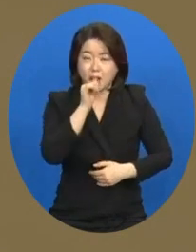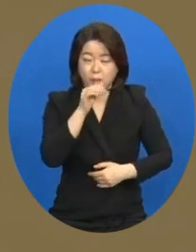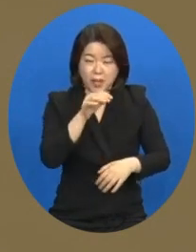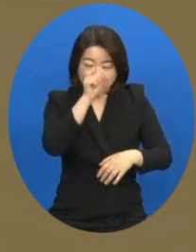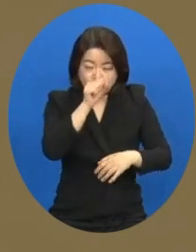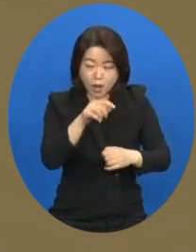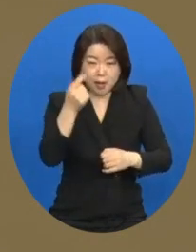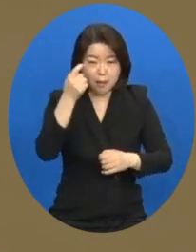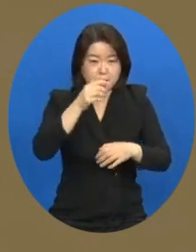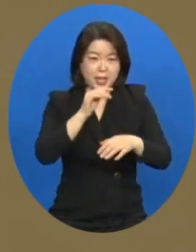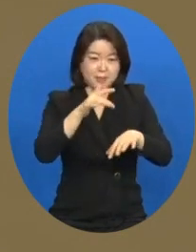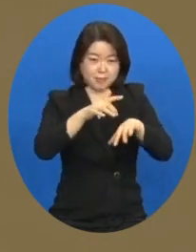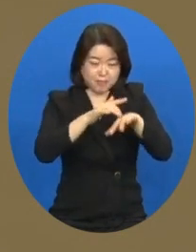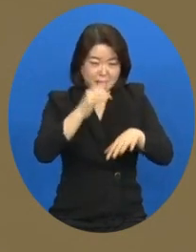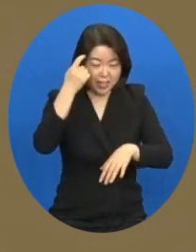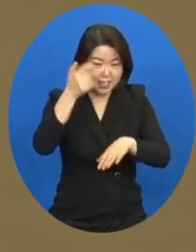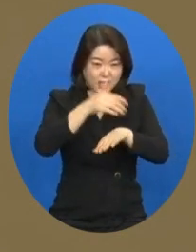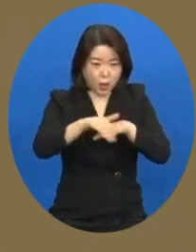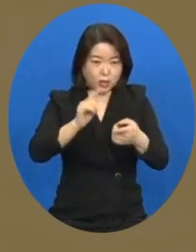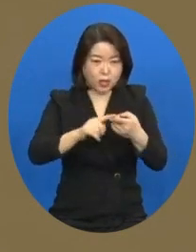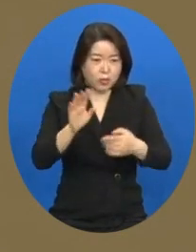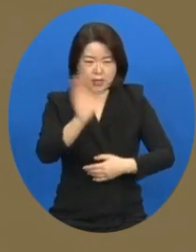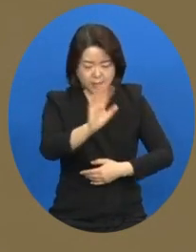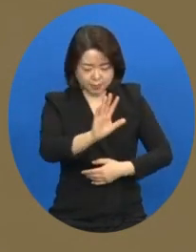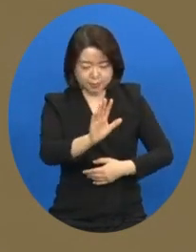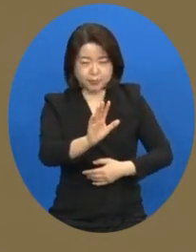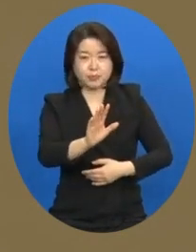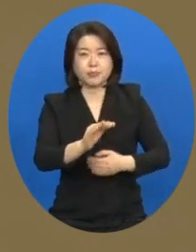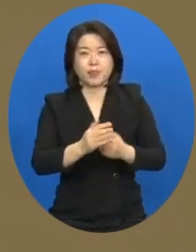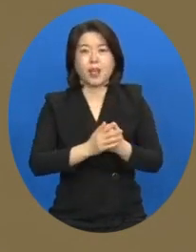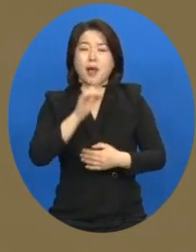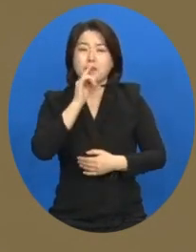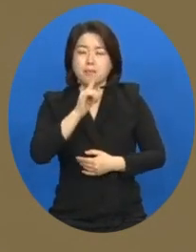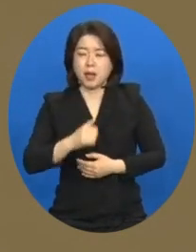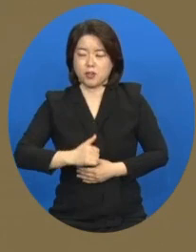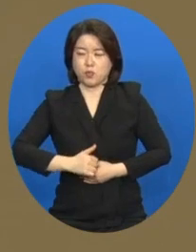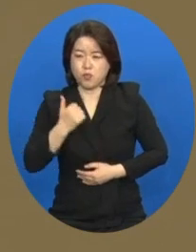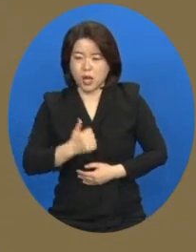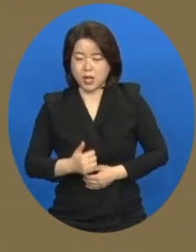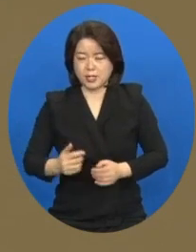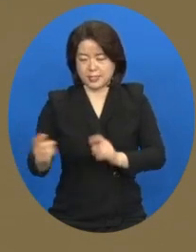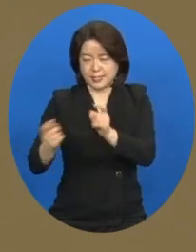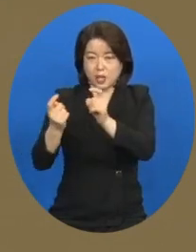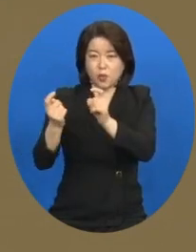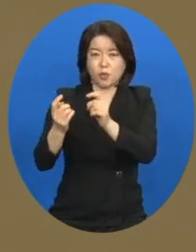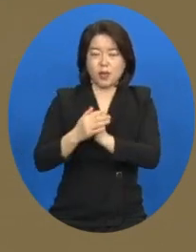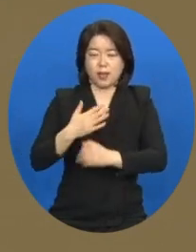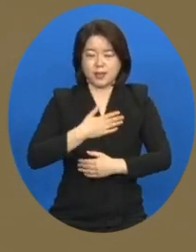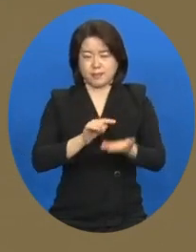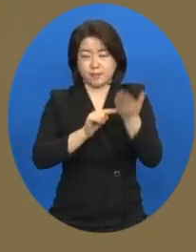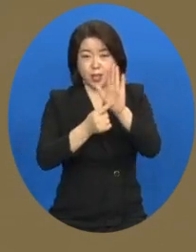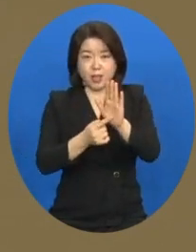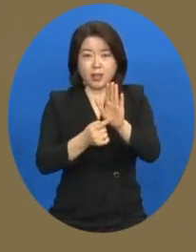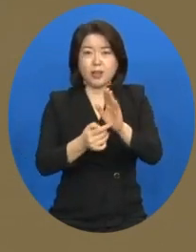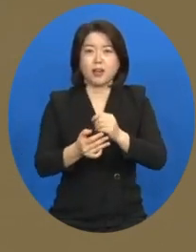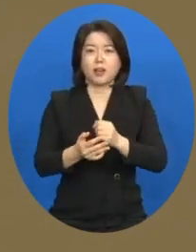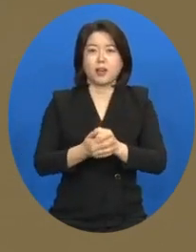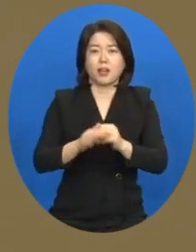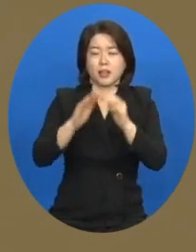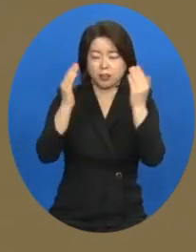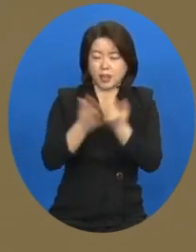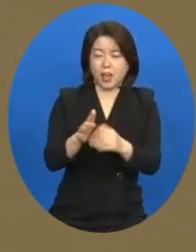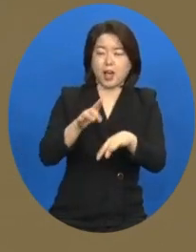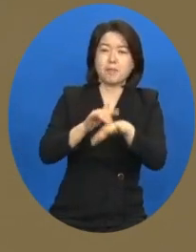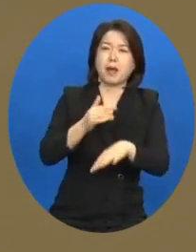마귀 계획대로나 절대로 안 한다. 말하고 화내고 싸우고 감정 드러내고 다